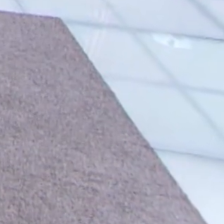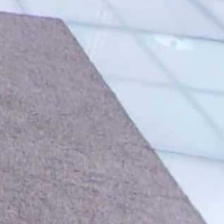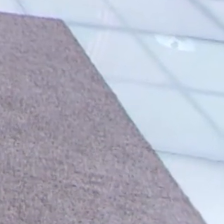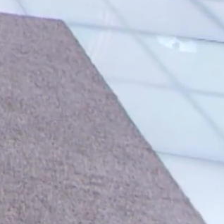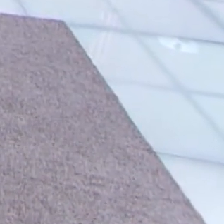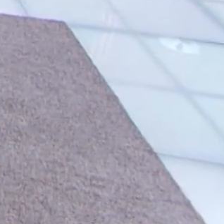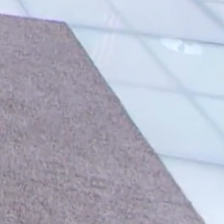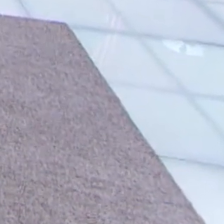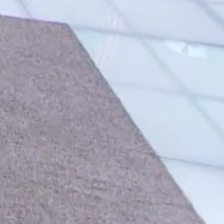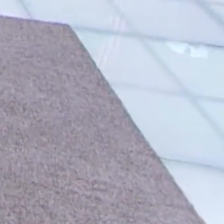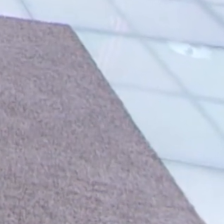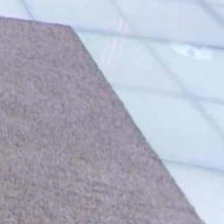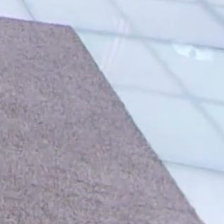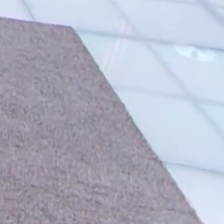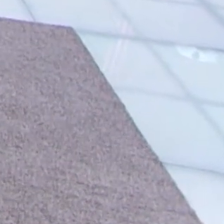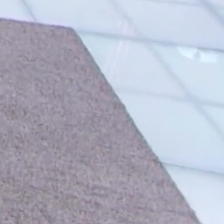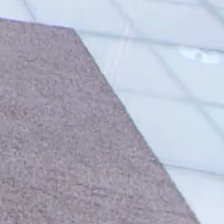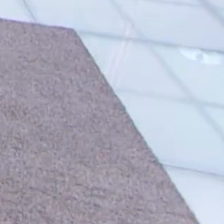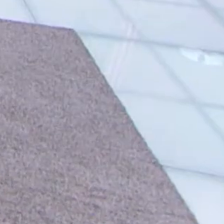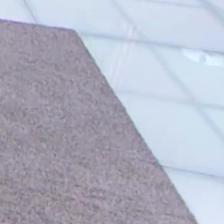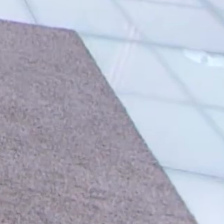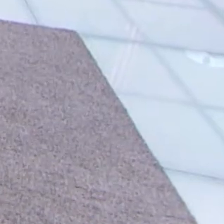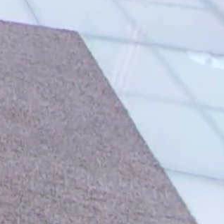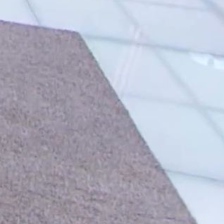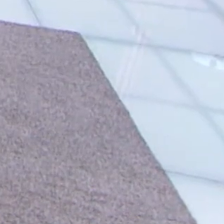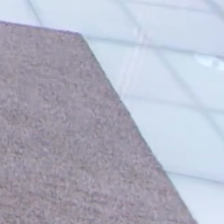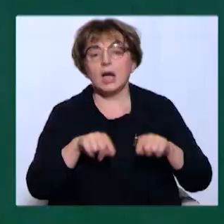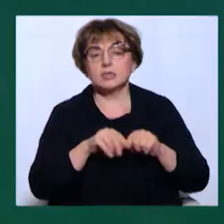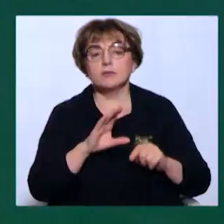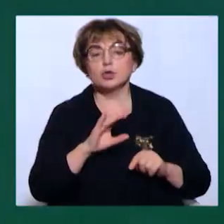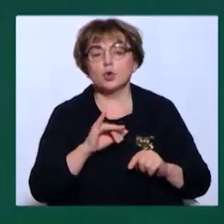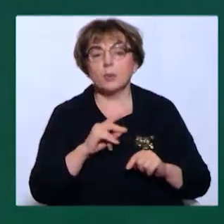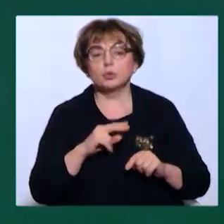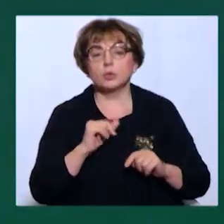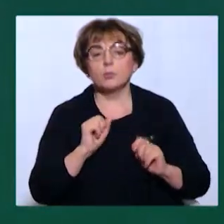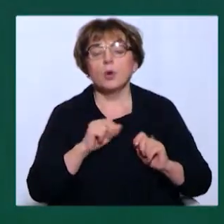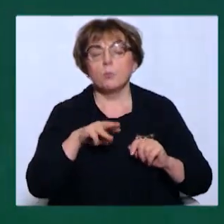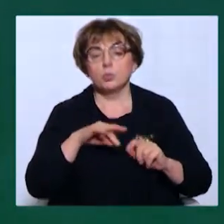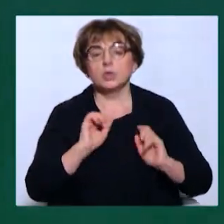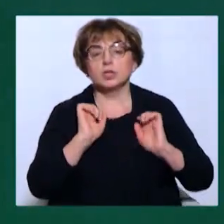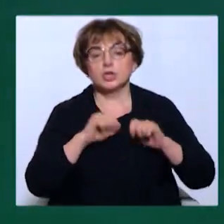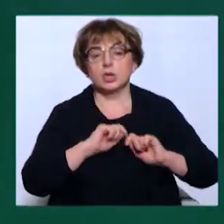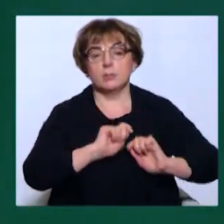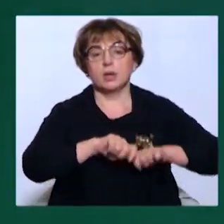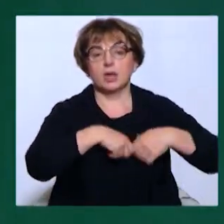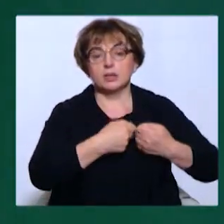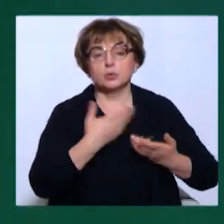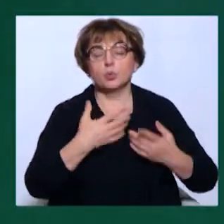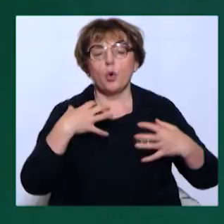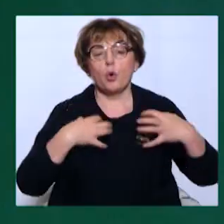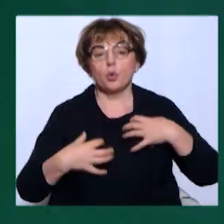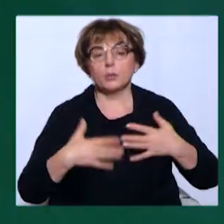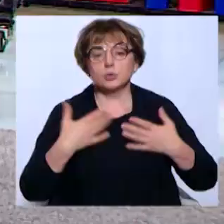მუტაცია მოხდა სასქესო უჯრედში, ან შეიძლება სომატური მუტაციაც გადაეცეს მემკვიდრეობით, თუ ორგანიზმი